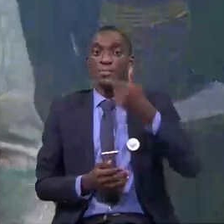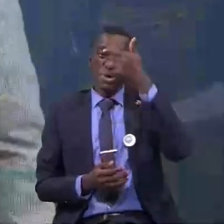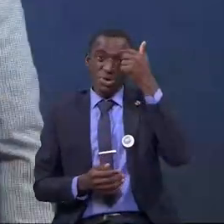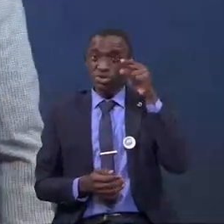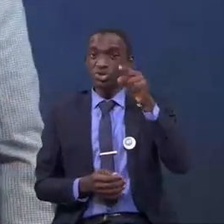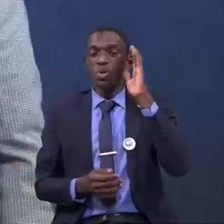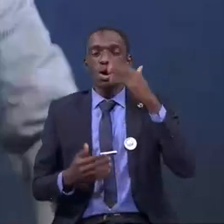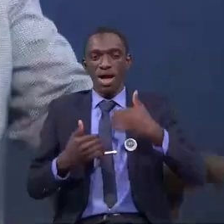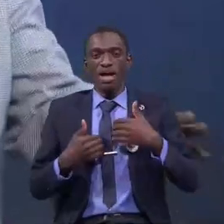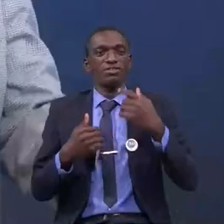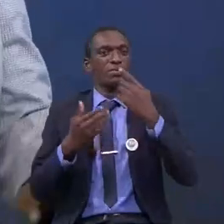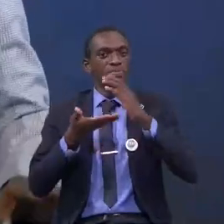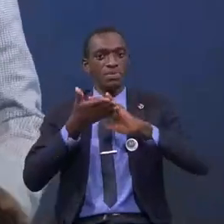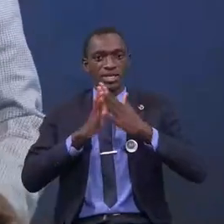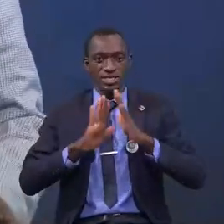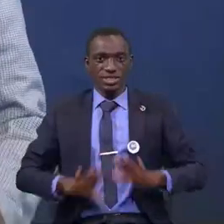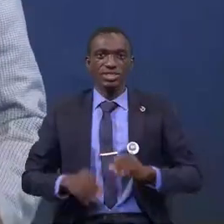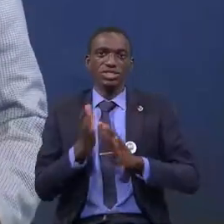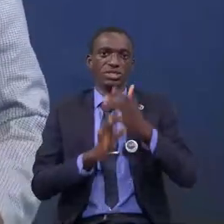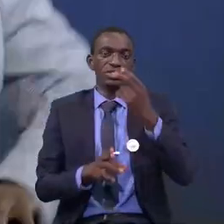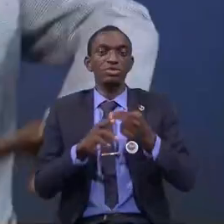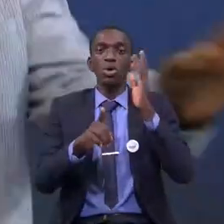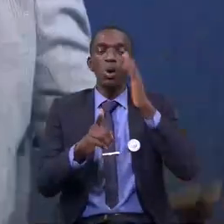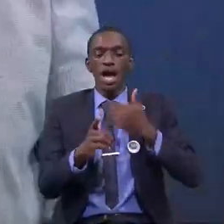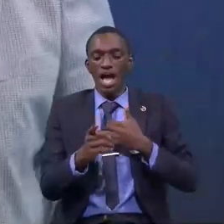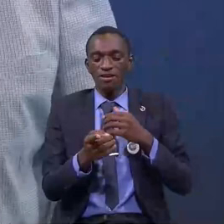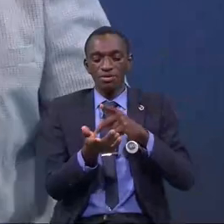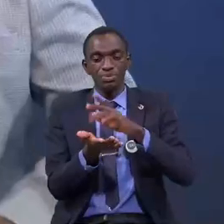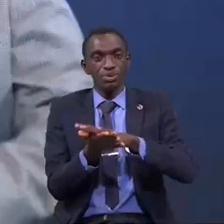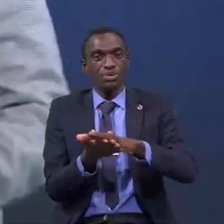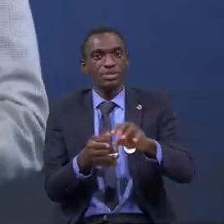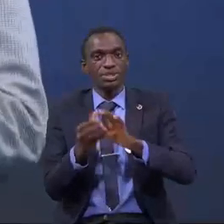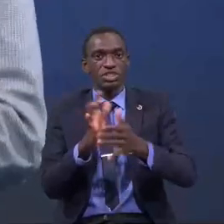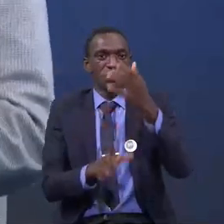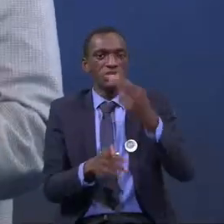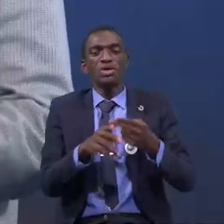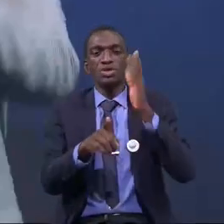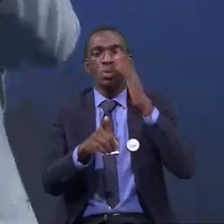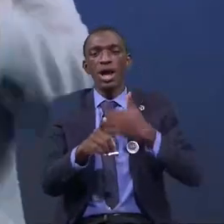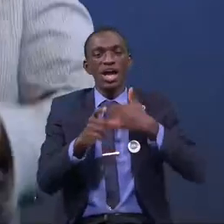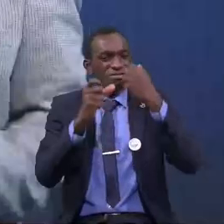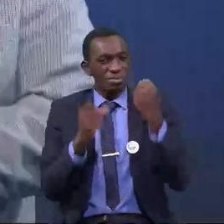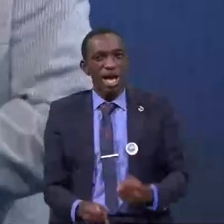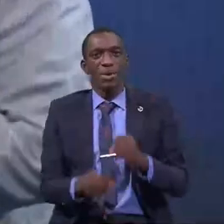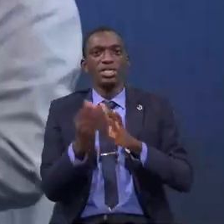Parce que tu auras la paix. Tu auras la pureté. Tu auras la puissance.